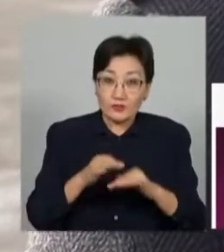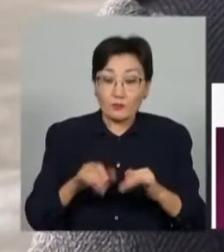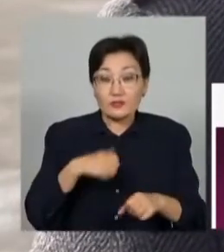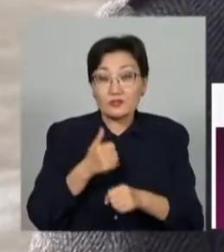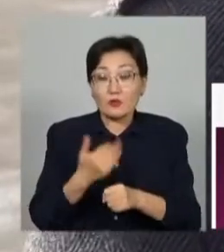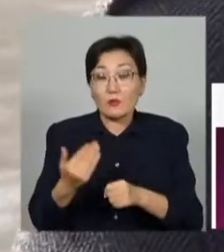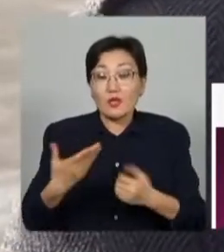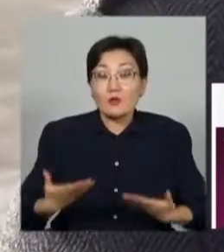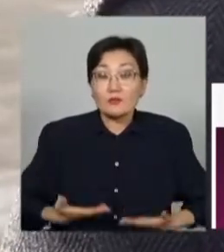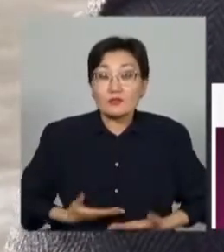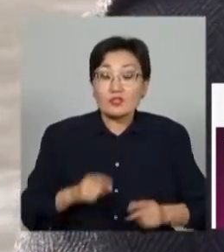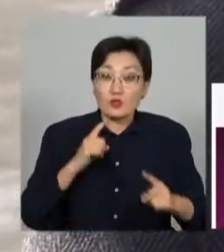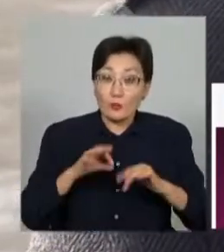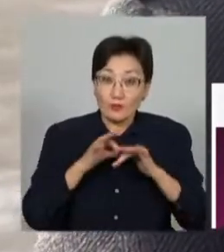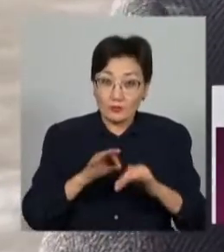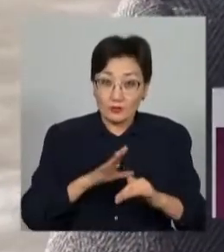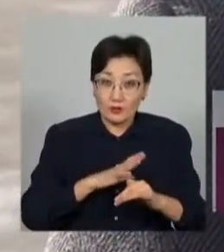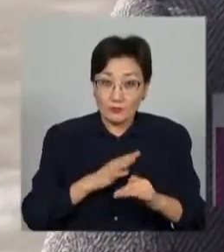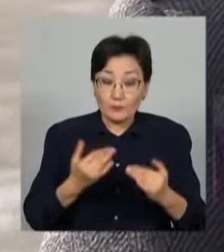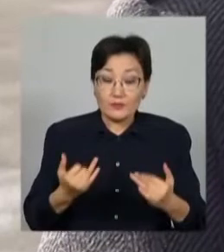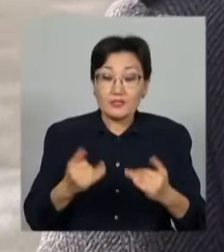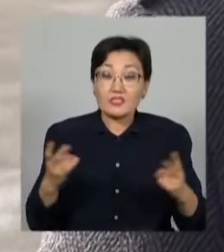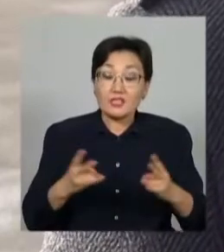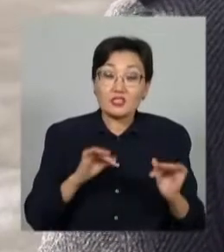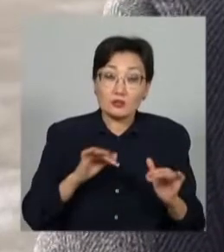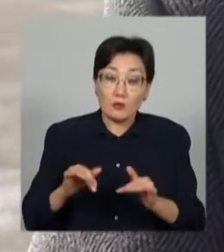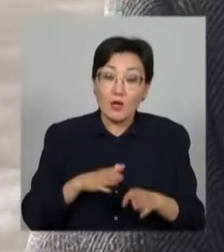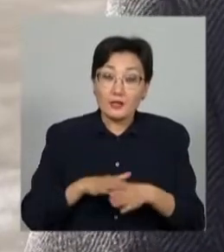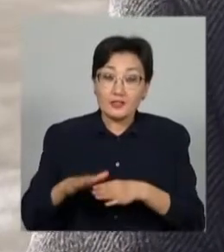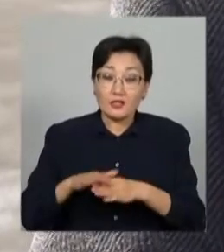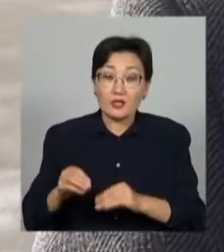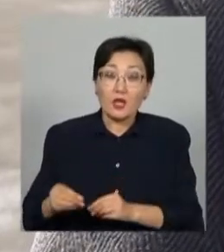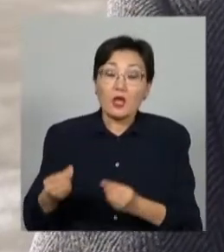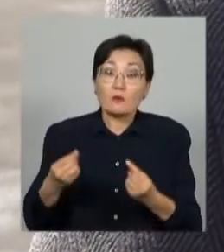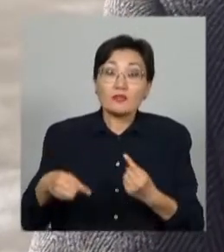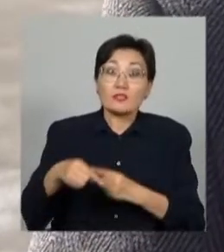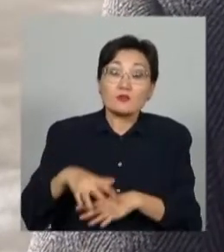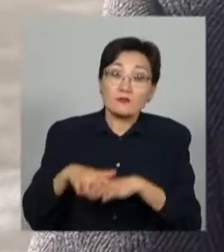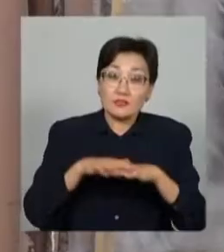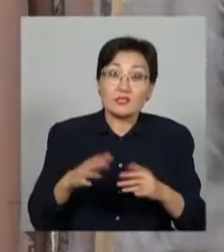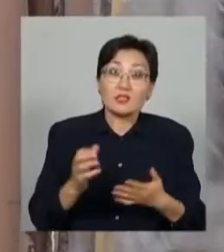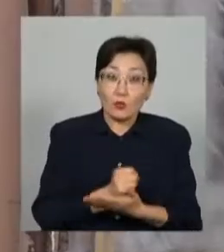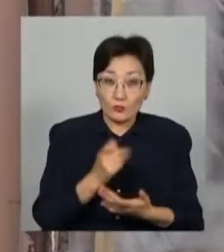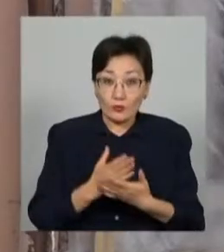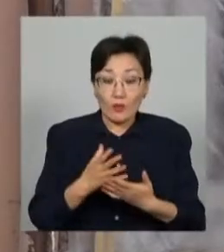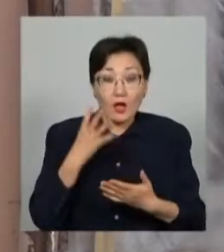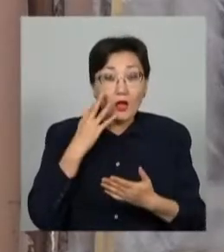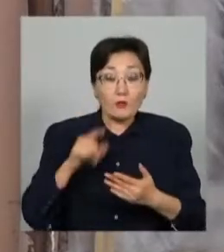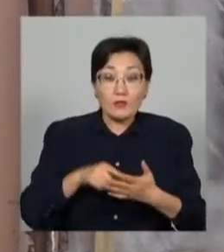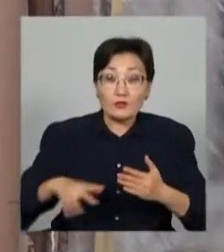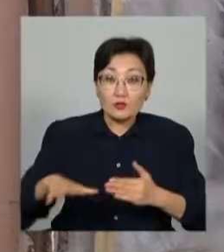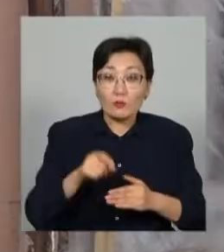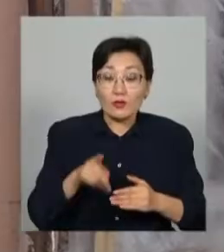Негізі онда тұратындармен жиналыс өткен болатын. Дәл қазір тиісті шаралар атқарылып, инвесторларды тартып жатырмыз. Алматы аумағында дәл